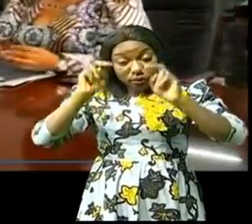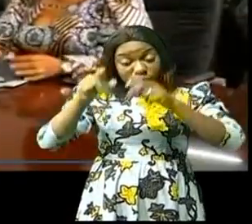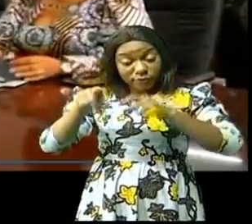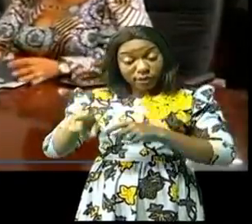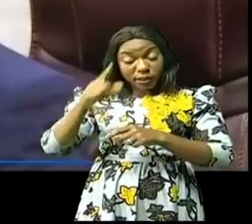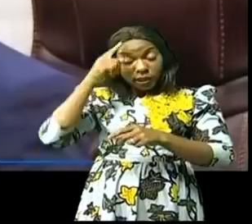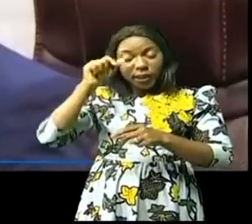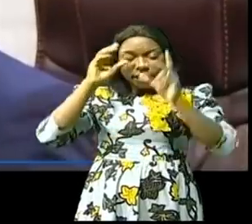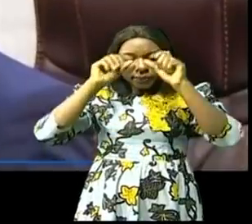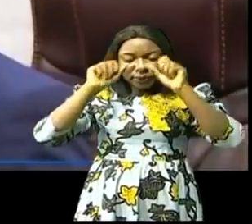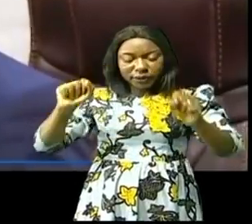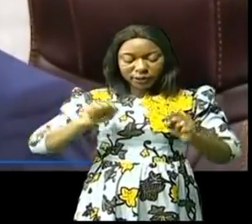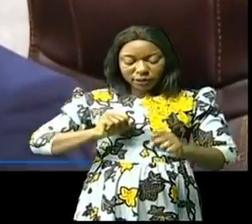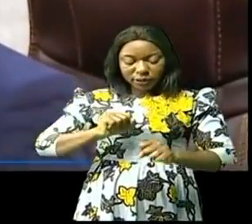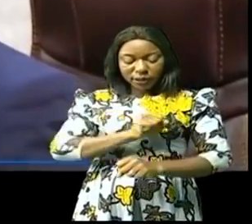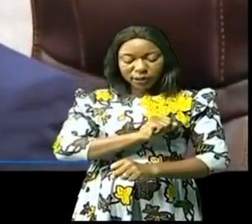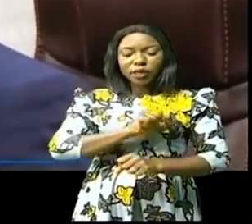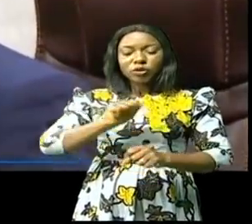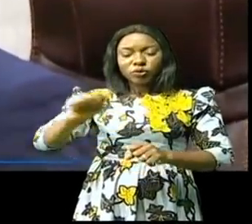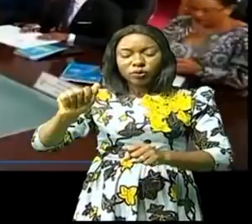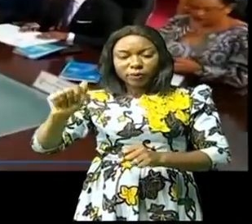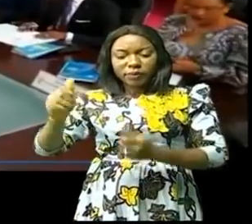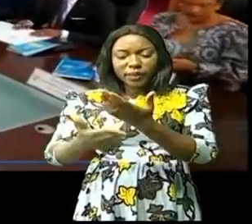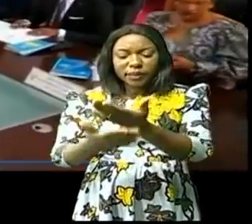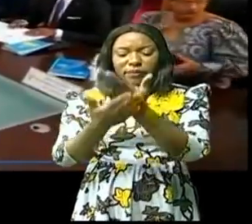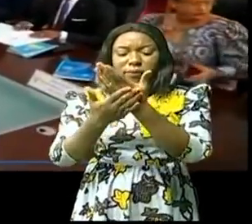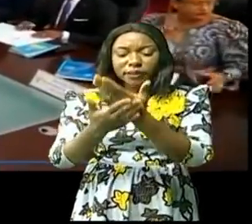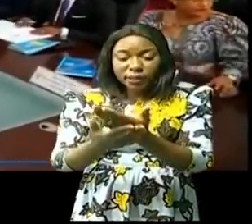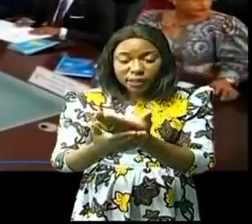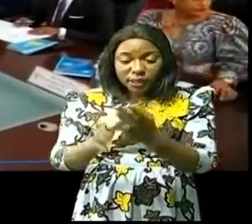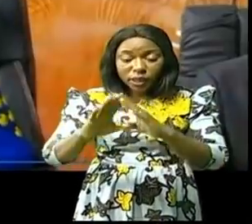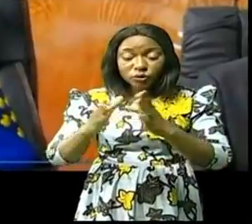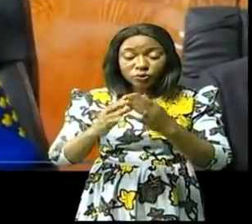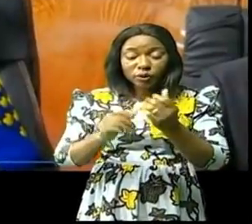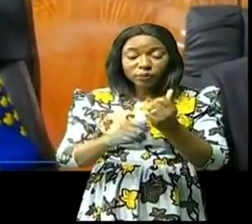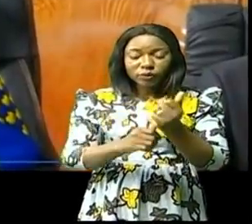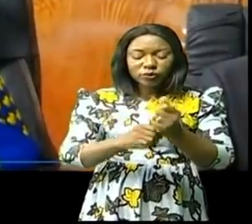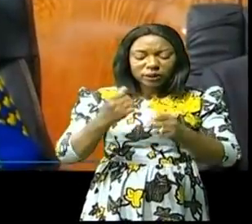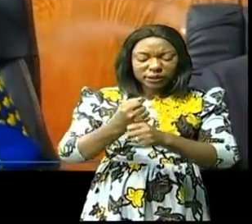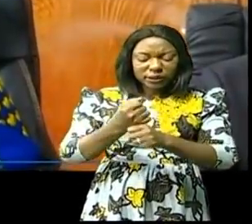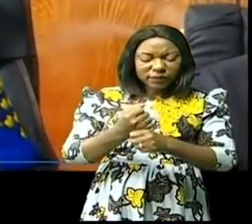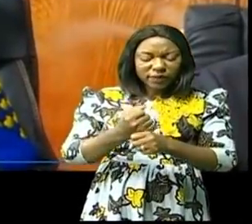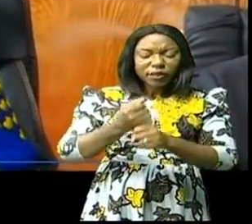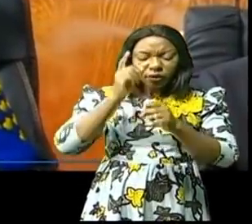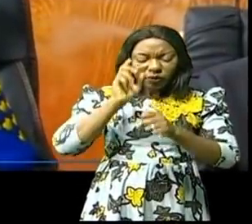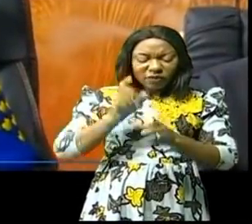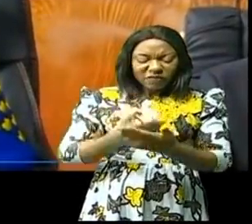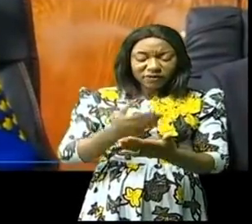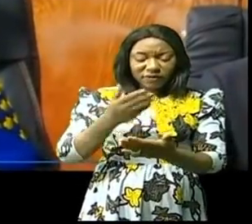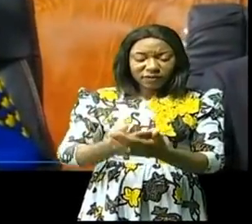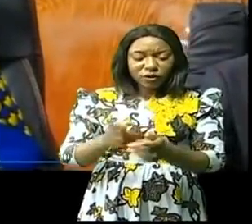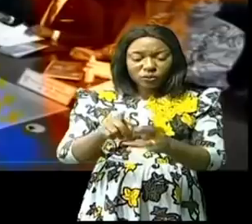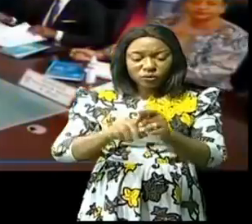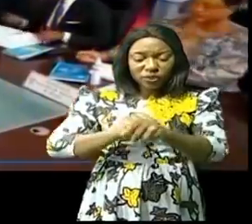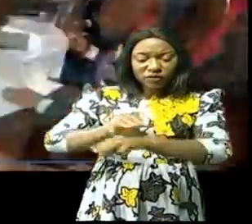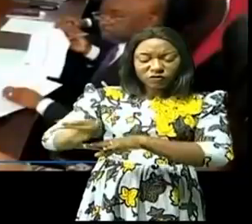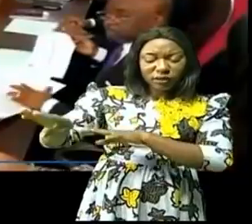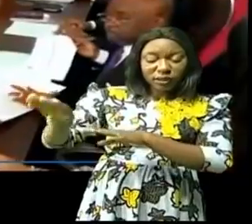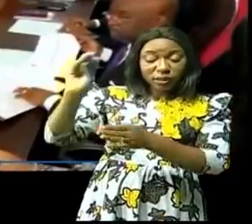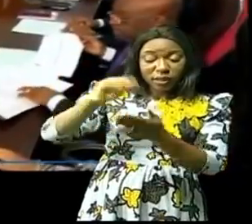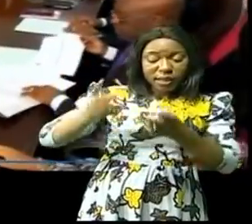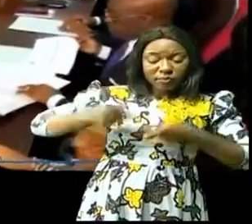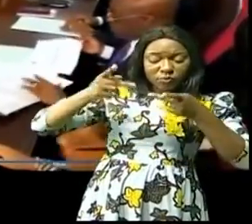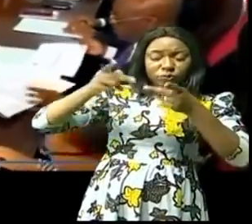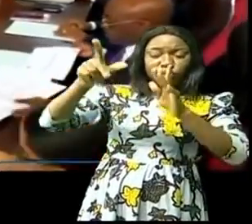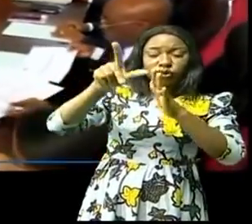du Sénat, Modeste Baati, a demandé au bureau de la Chambre basse d'y travailler en toute urgence et de transmettre la proposition